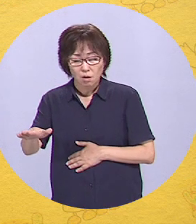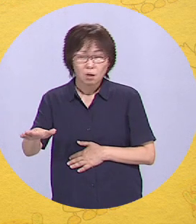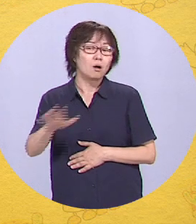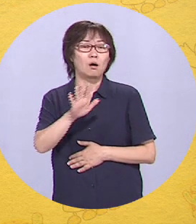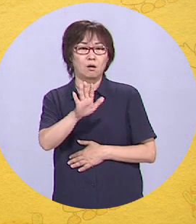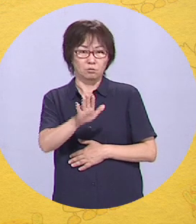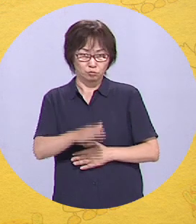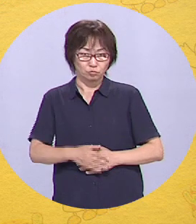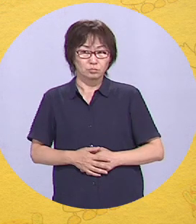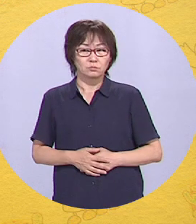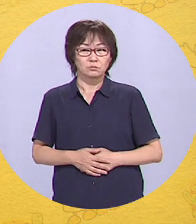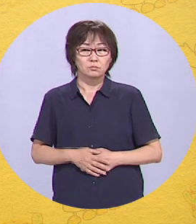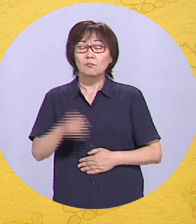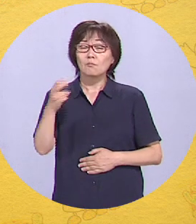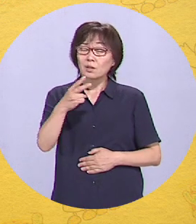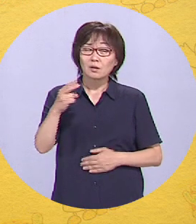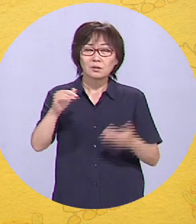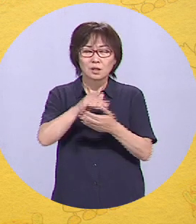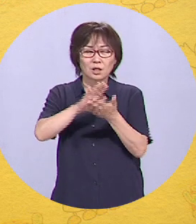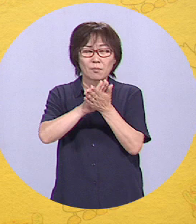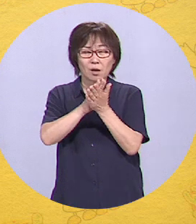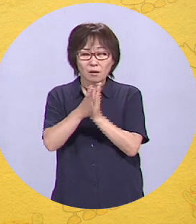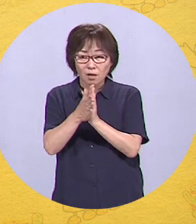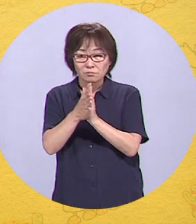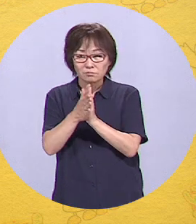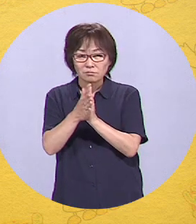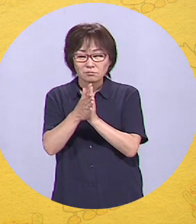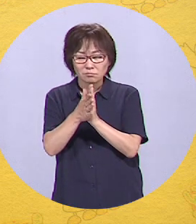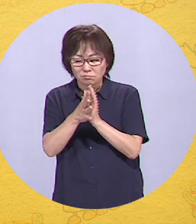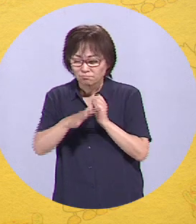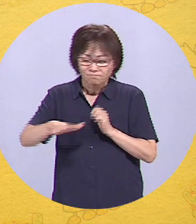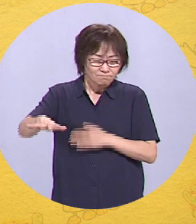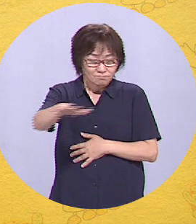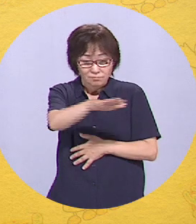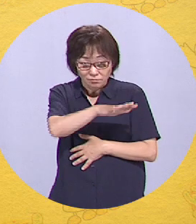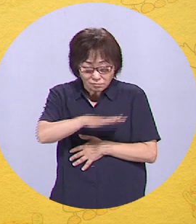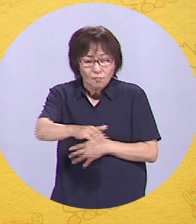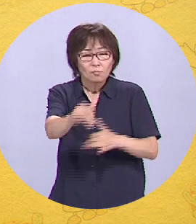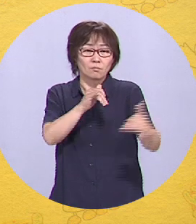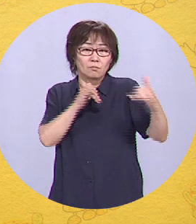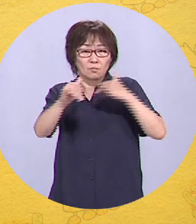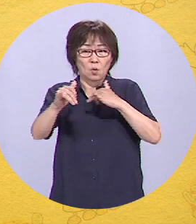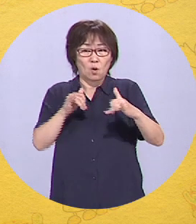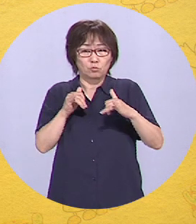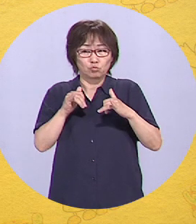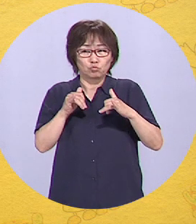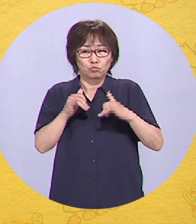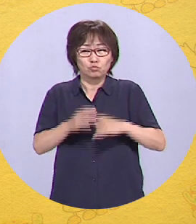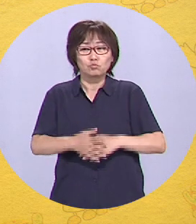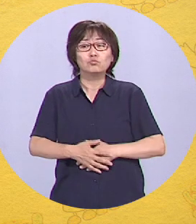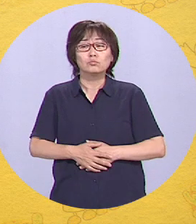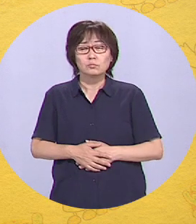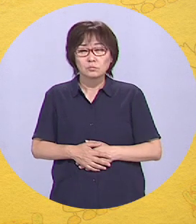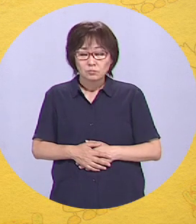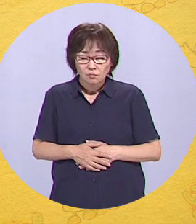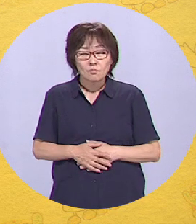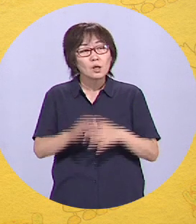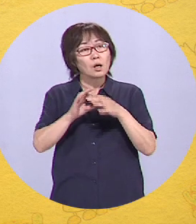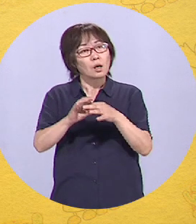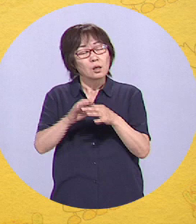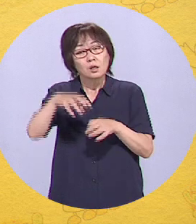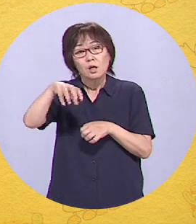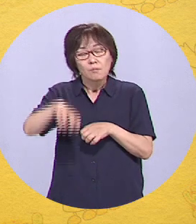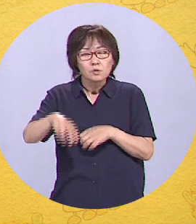。また埼玉県中の虐待の通報がこちらに電話がかかってまいりますので、はい、おつなぎする関係機関